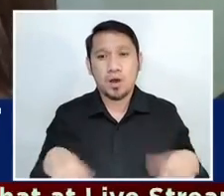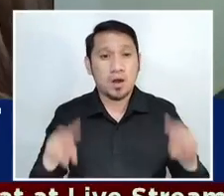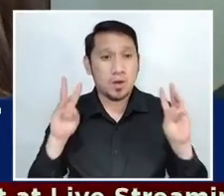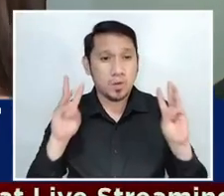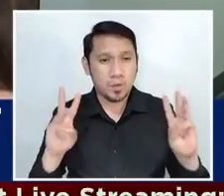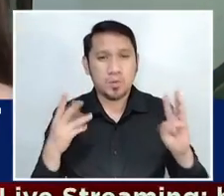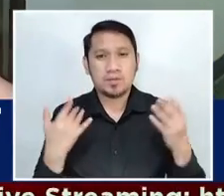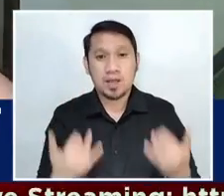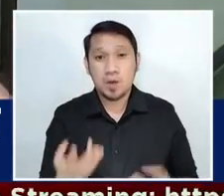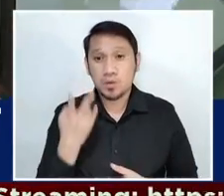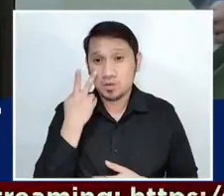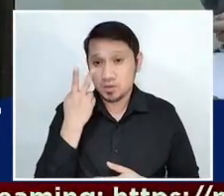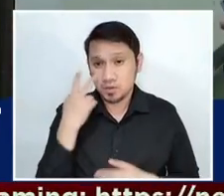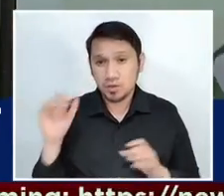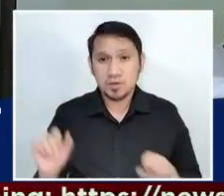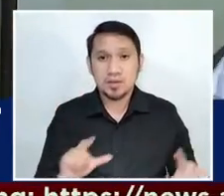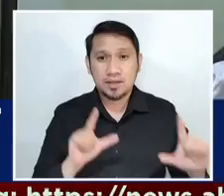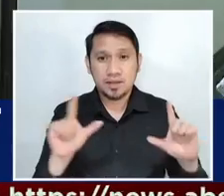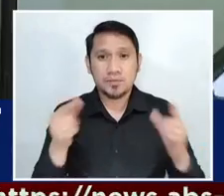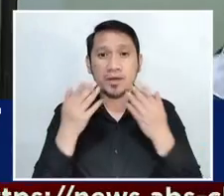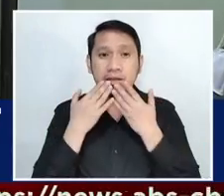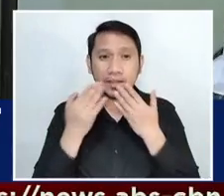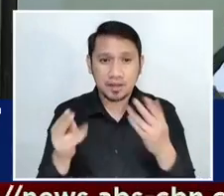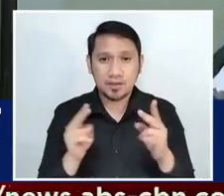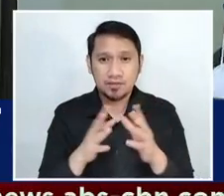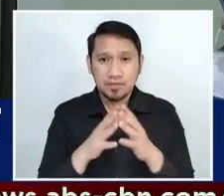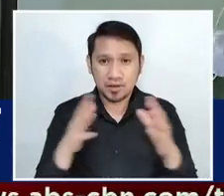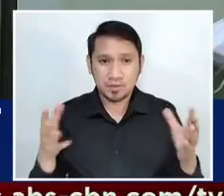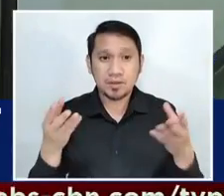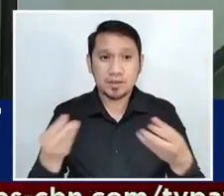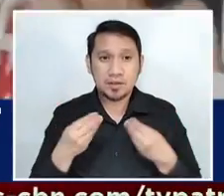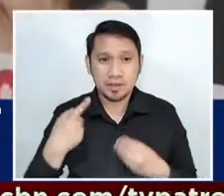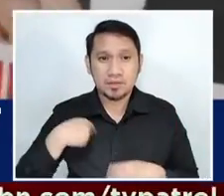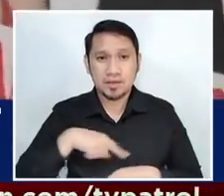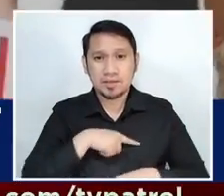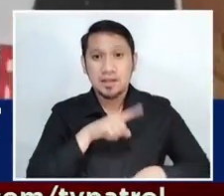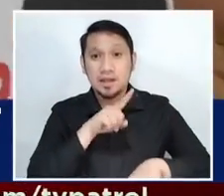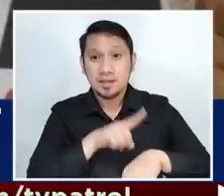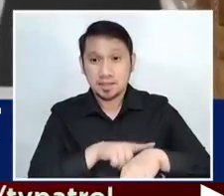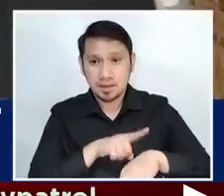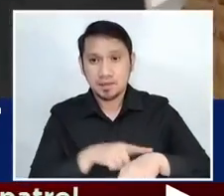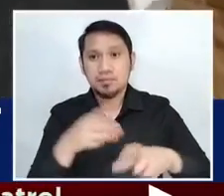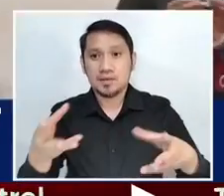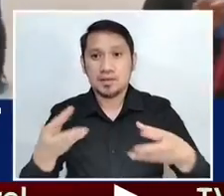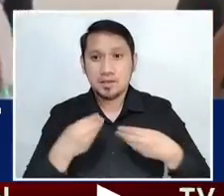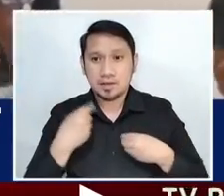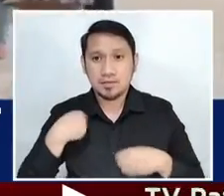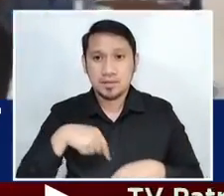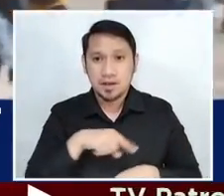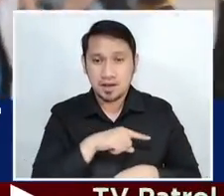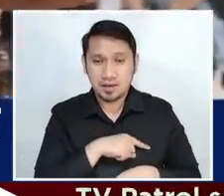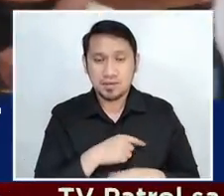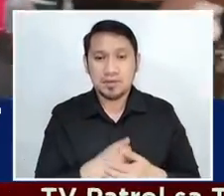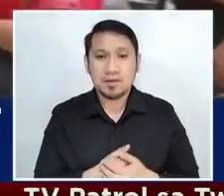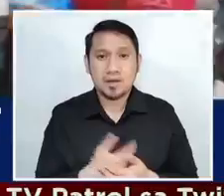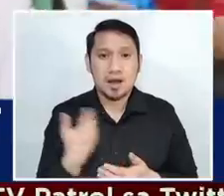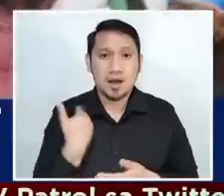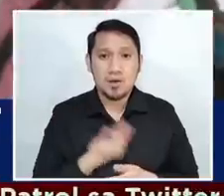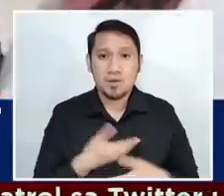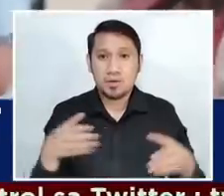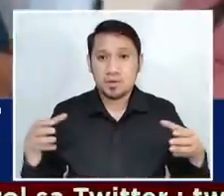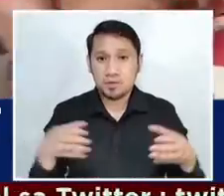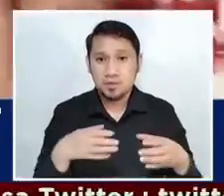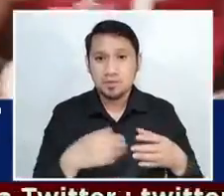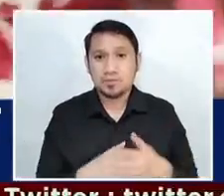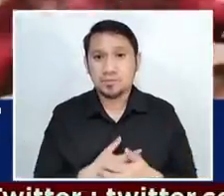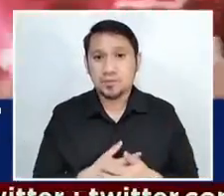seeing you live. Maraming salamat po na binigyan nyo kami ng oras. Na binigyan nyo ng oras ang HIH Mercada. So everyone who